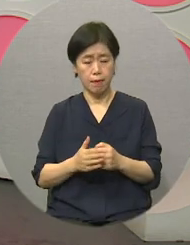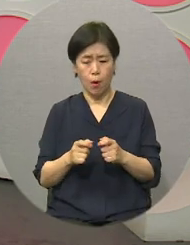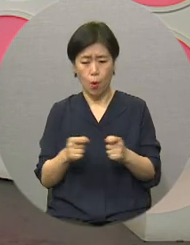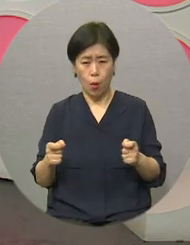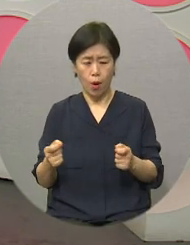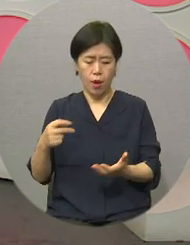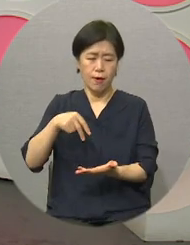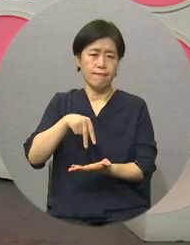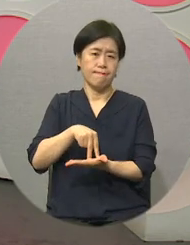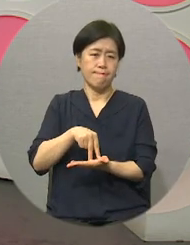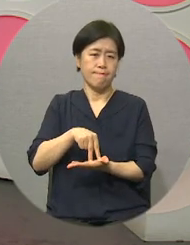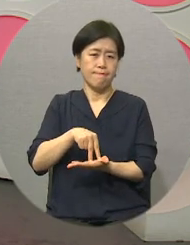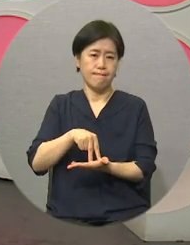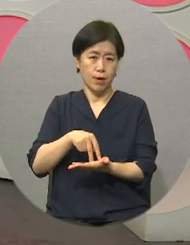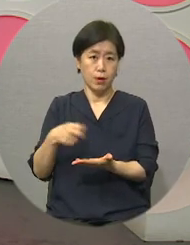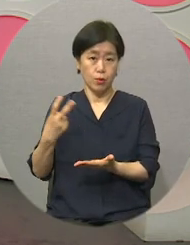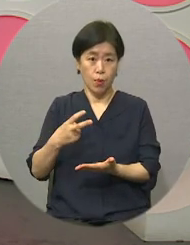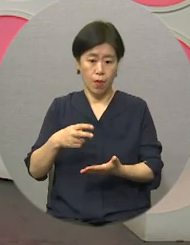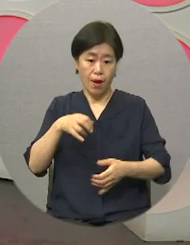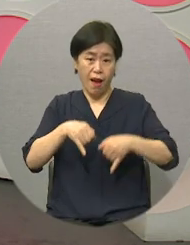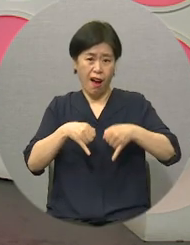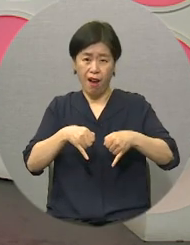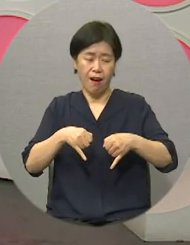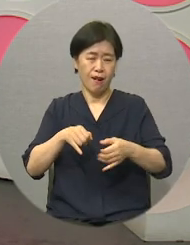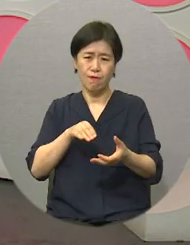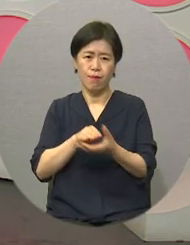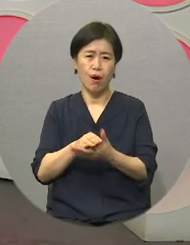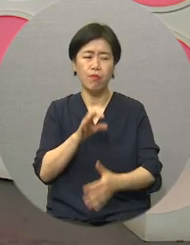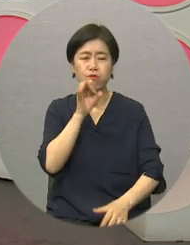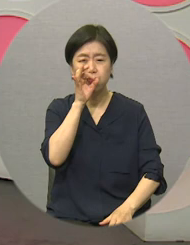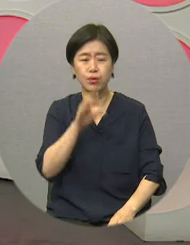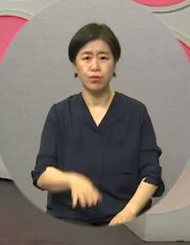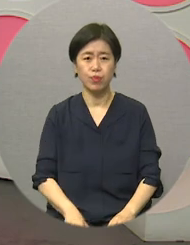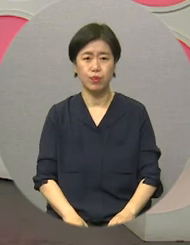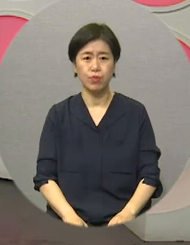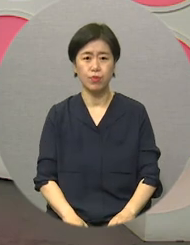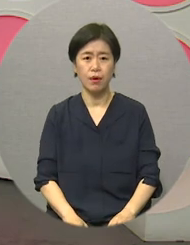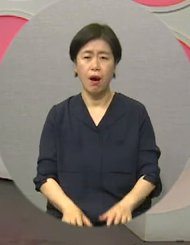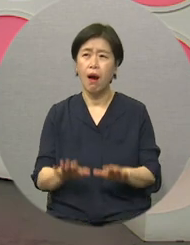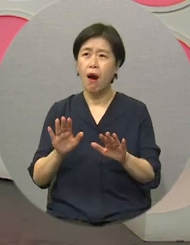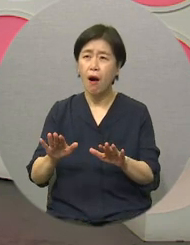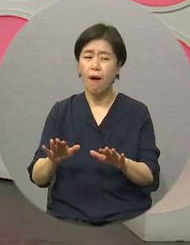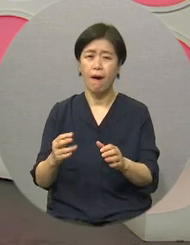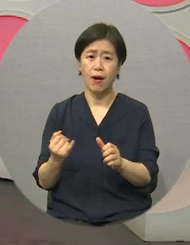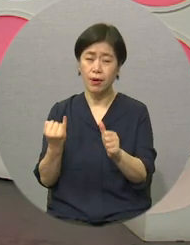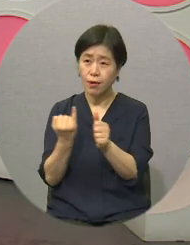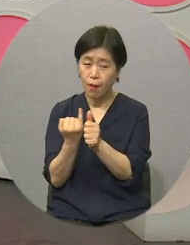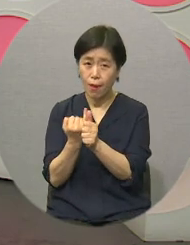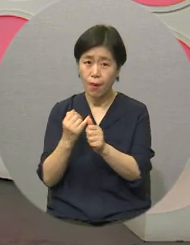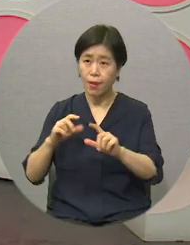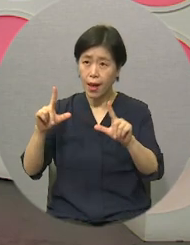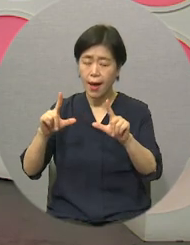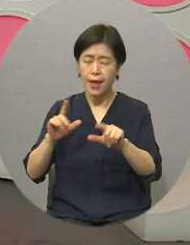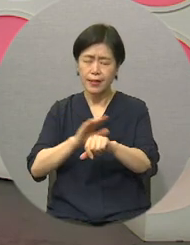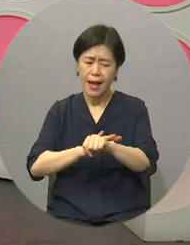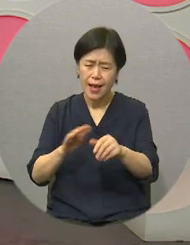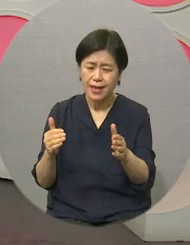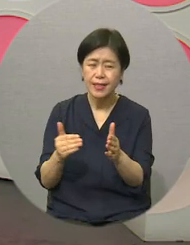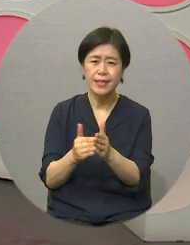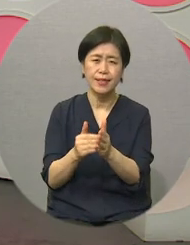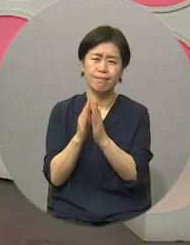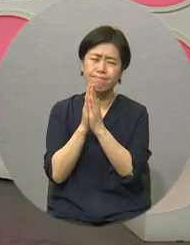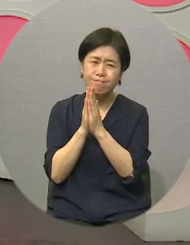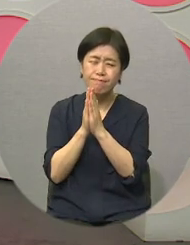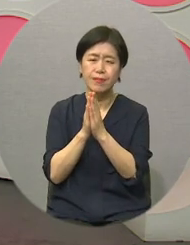일이 무리였습니다 저는 매일 제발 결혼식을 무사히 치르게 해 주세요라고 기도했습니다